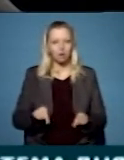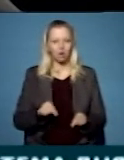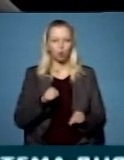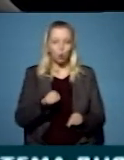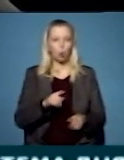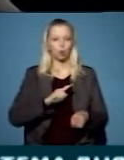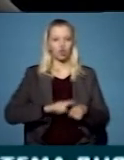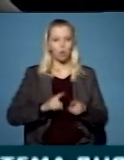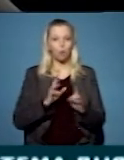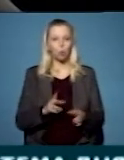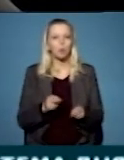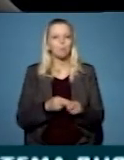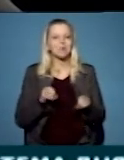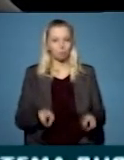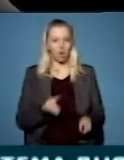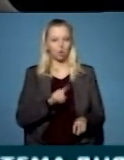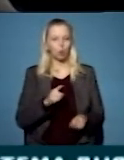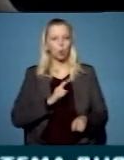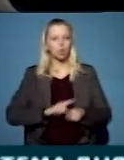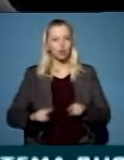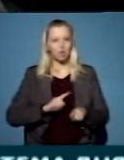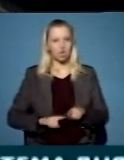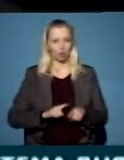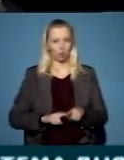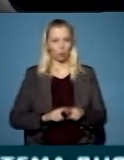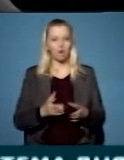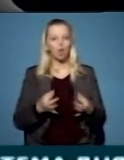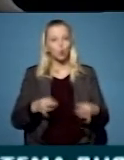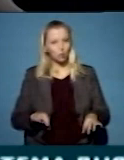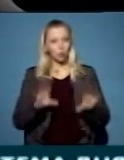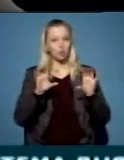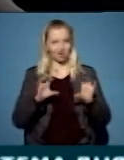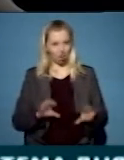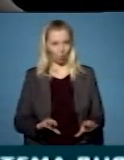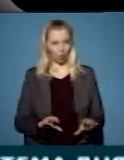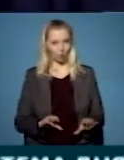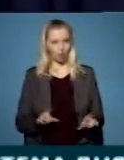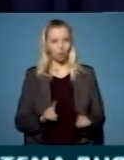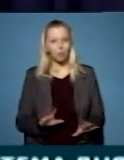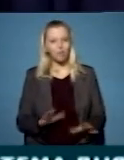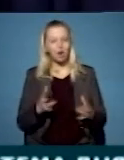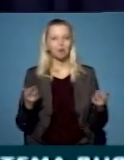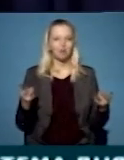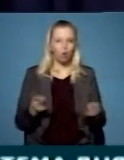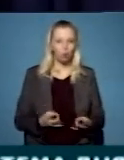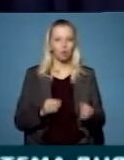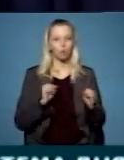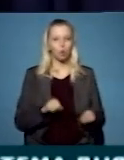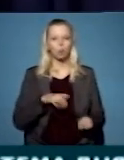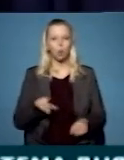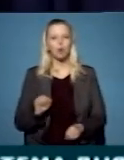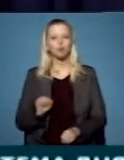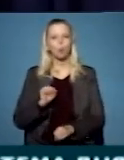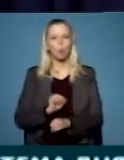тою швидкістю, яка буде безпечна, з тою швидкістю, яка дозволена законом. Тобто, щоб в разі необхідності можна було